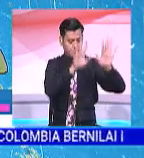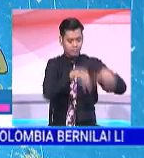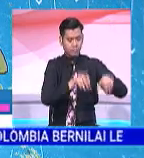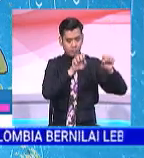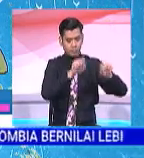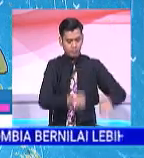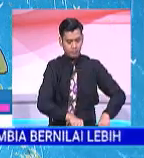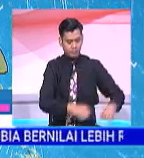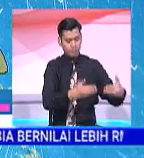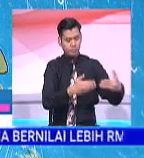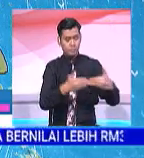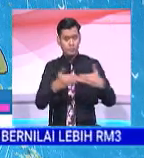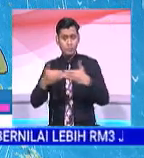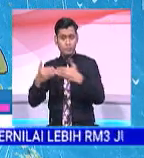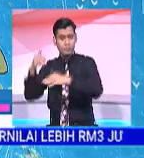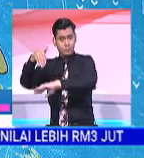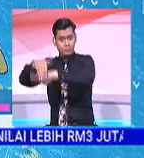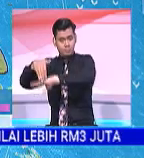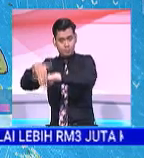orang.